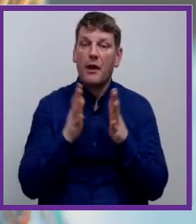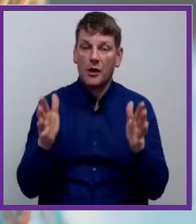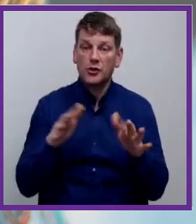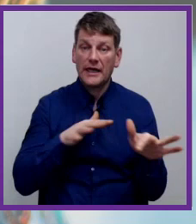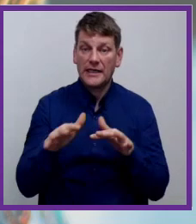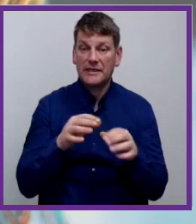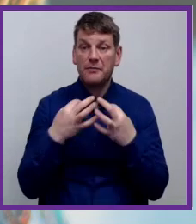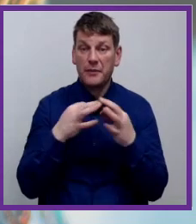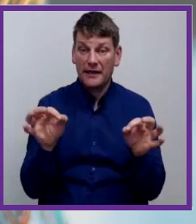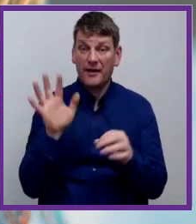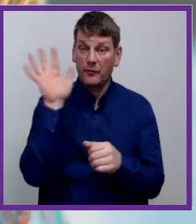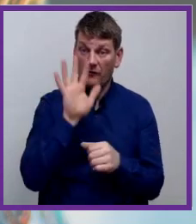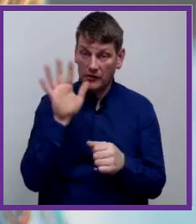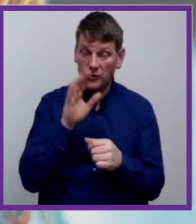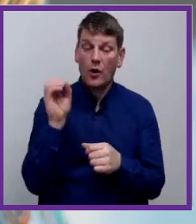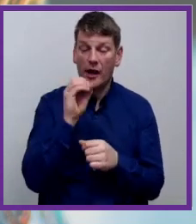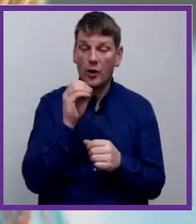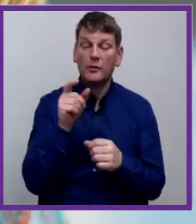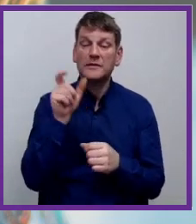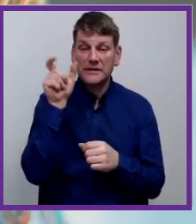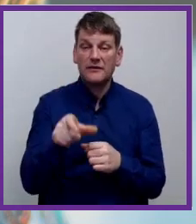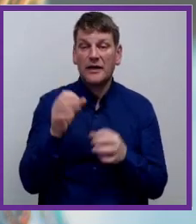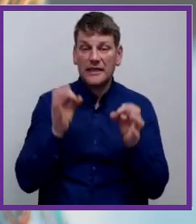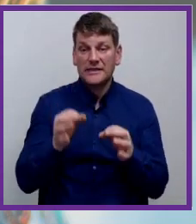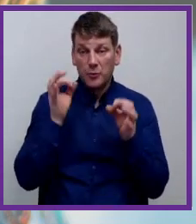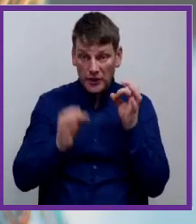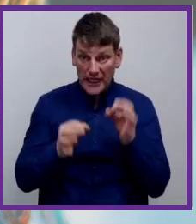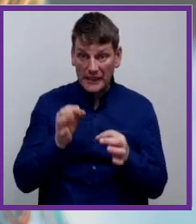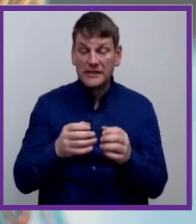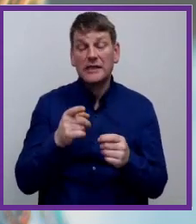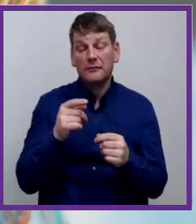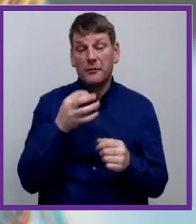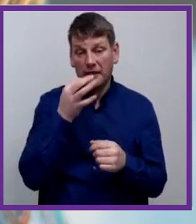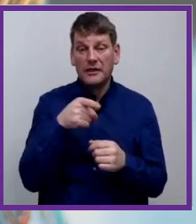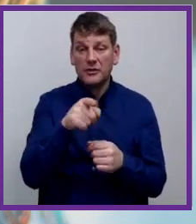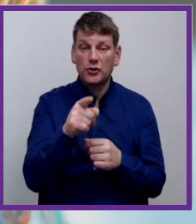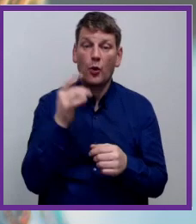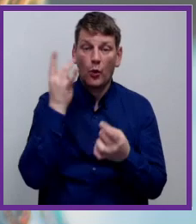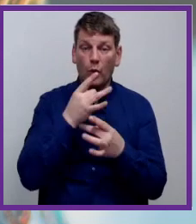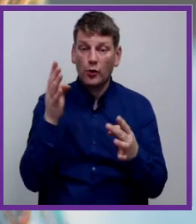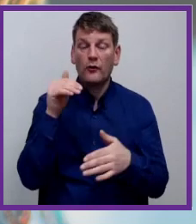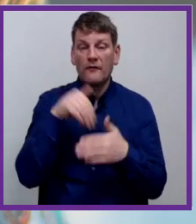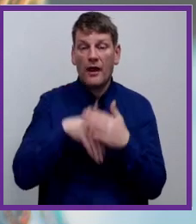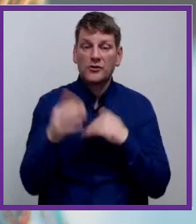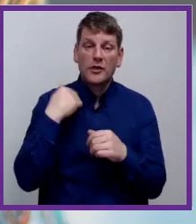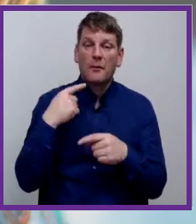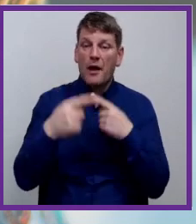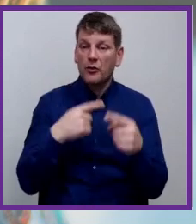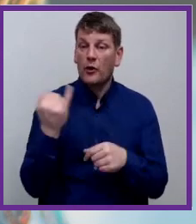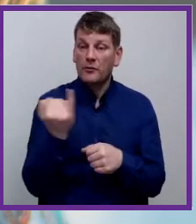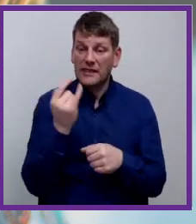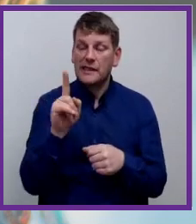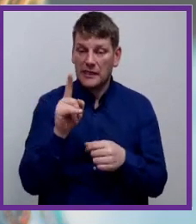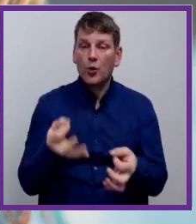rīcības brīvību valstī, un Eiropas cilvēktiesību tiesa pateica, ka šīs kultūra vēsturiskā mantojuma intereses ir pietiekami